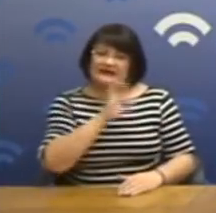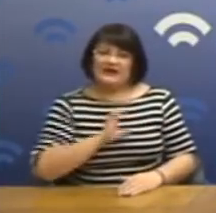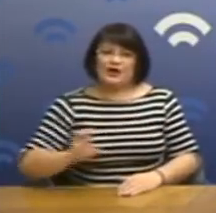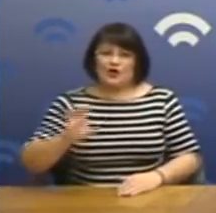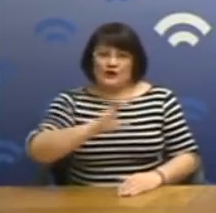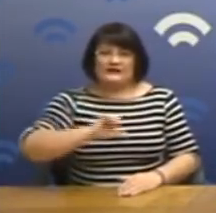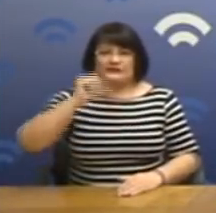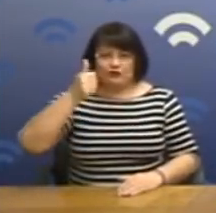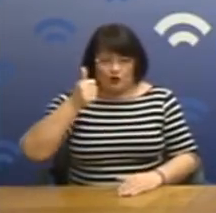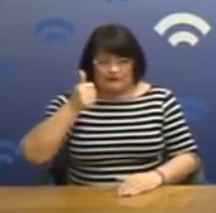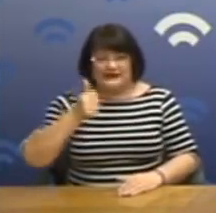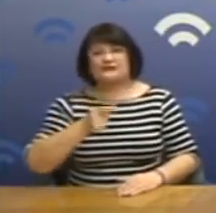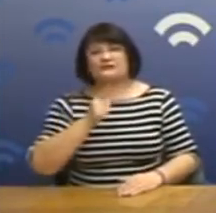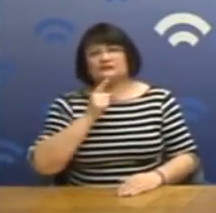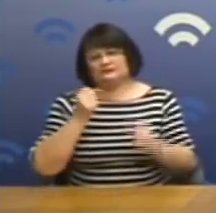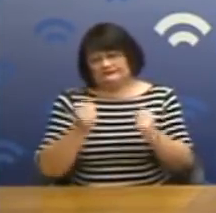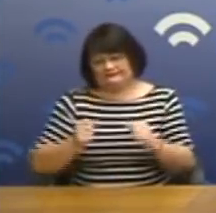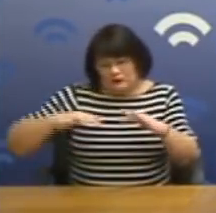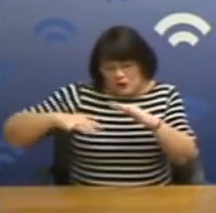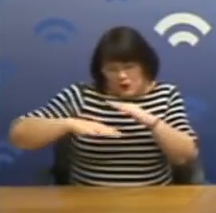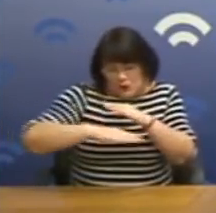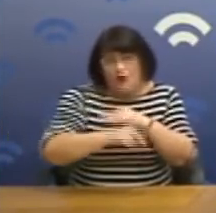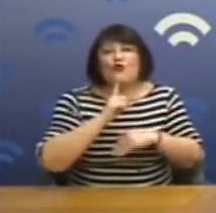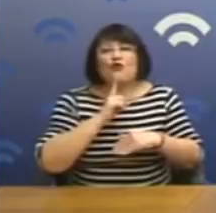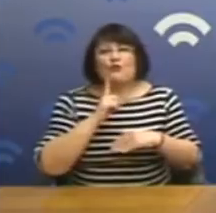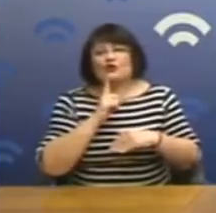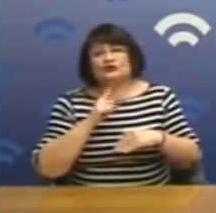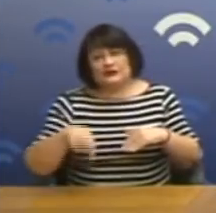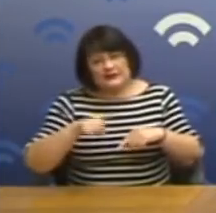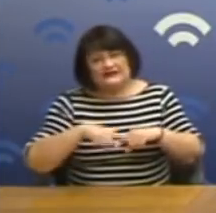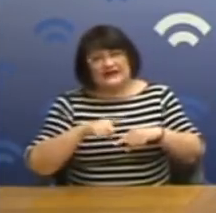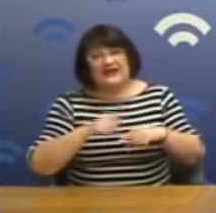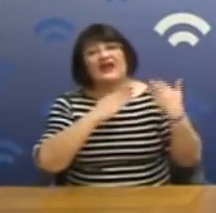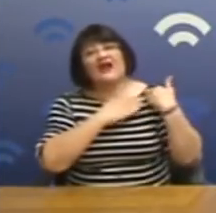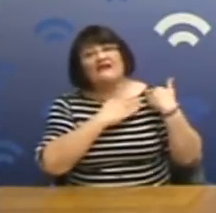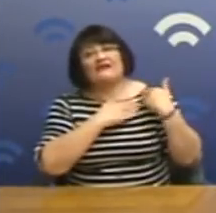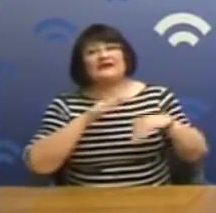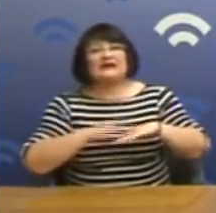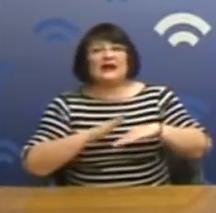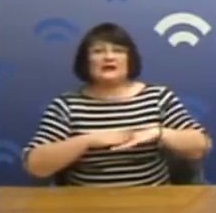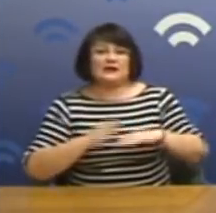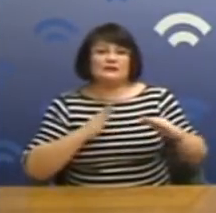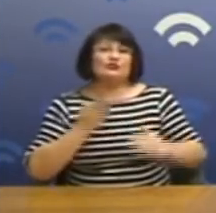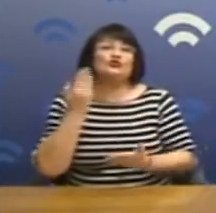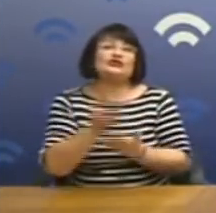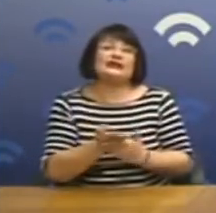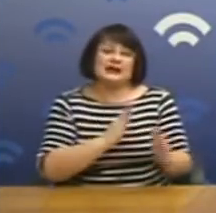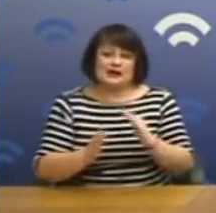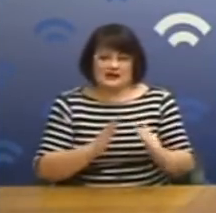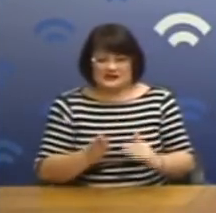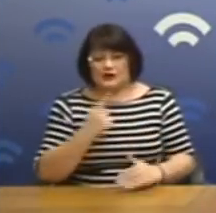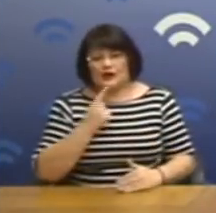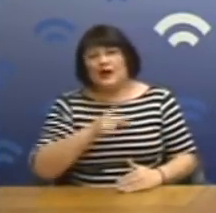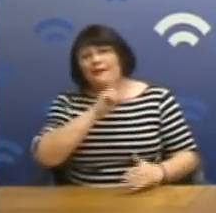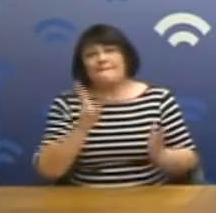πρώτης γραμμής, όπως η Ελλάδα, ως αυτόματα υπεύθυνες για τους αιτούντες άσυλο, απαγορεύοντας τις